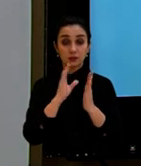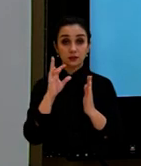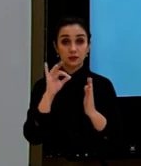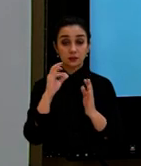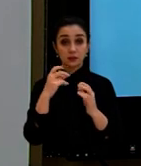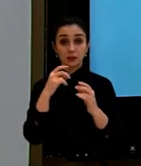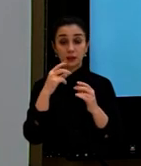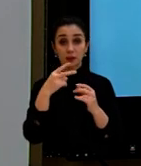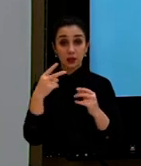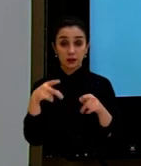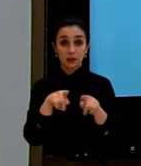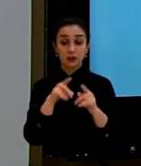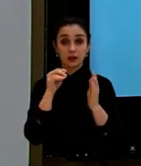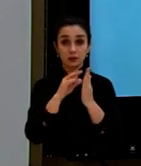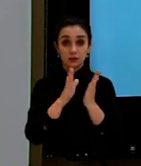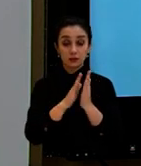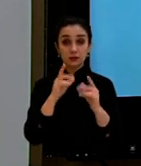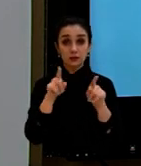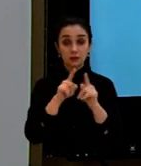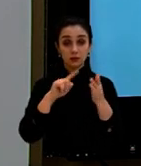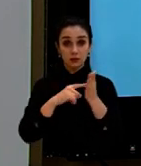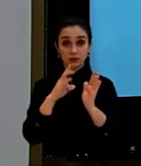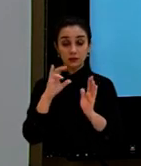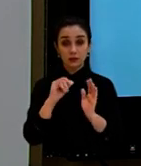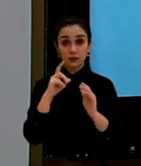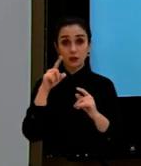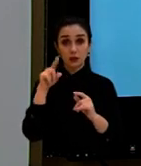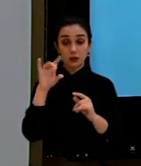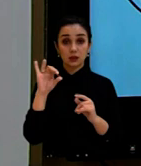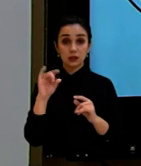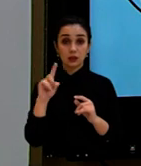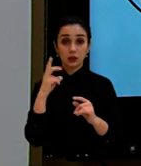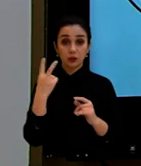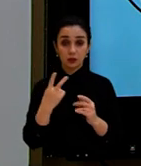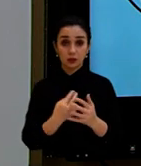окружности равно радиус вписанной окружности умноженное на корень из 2.